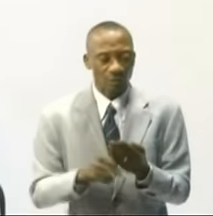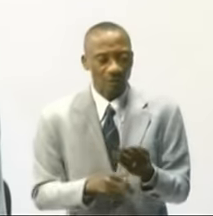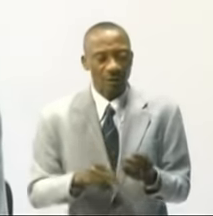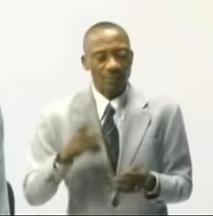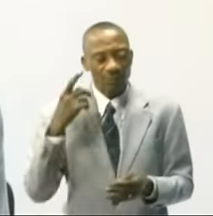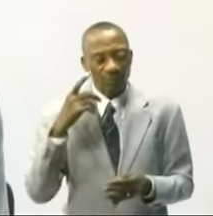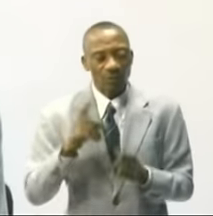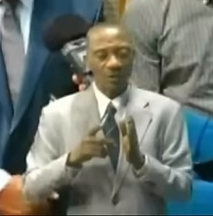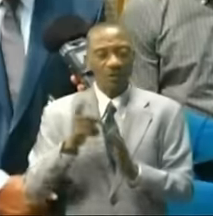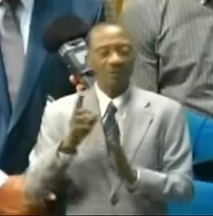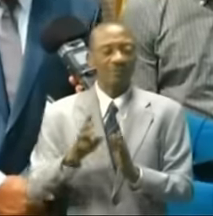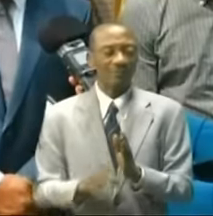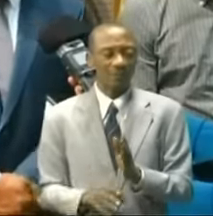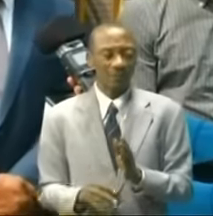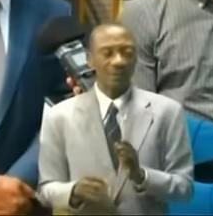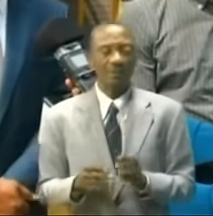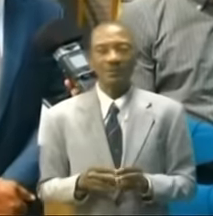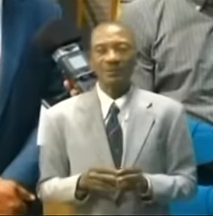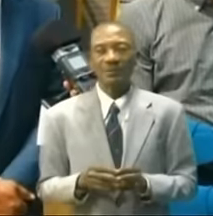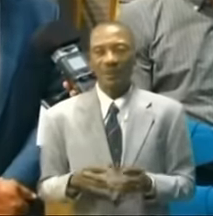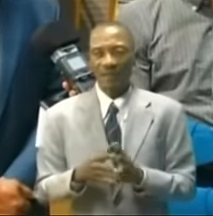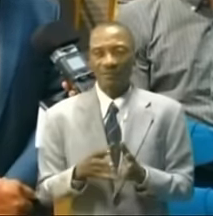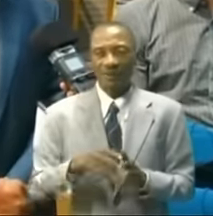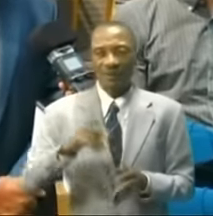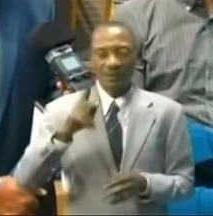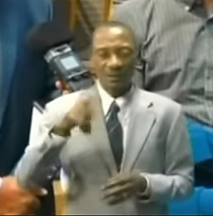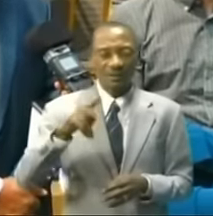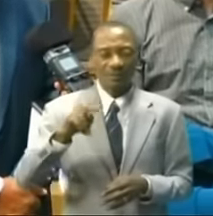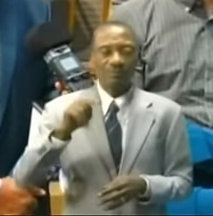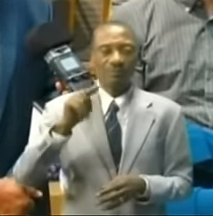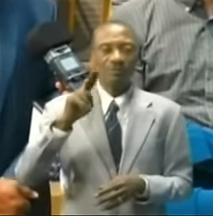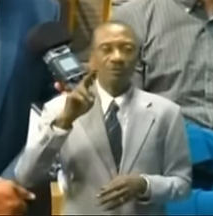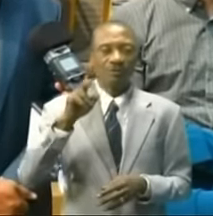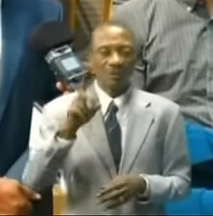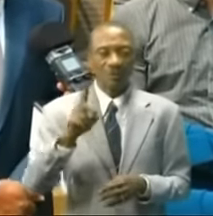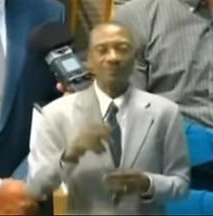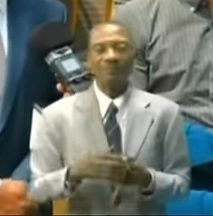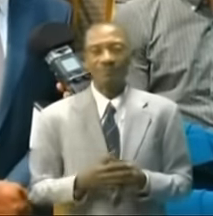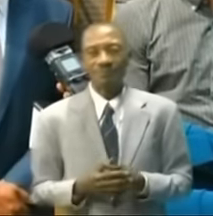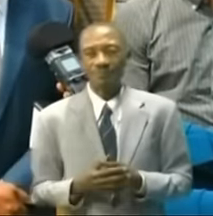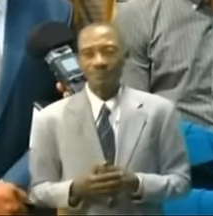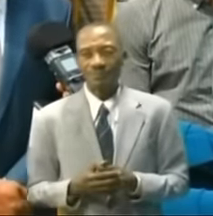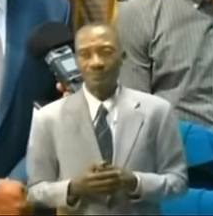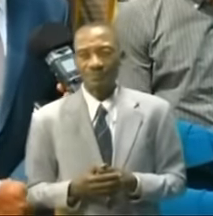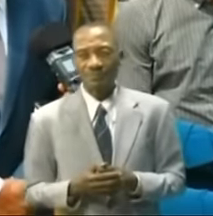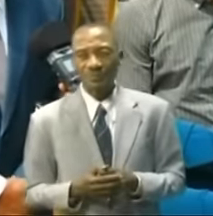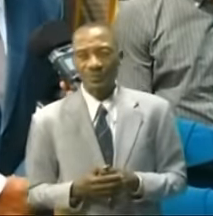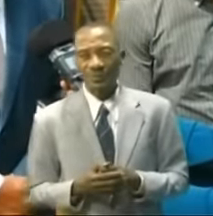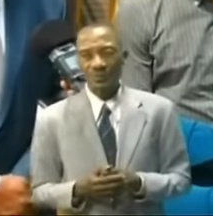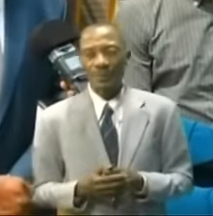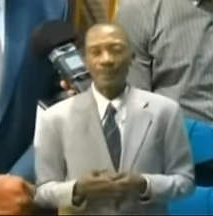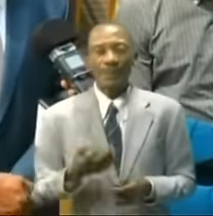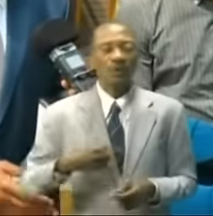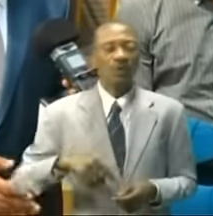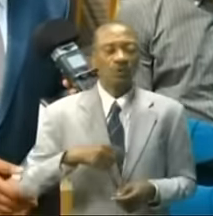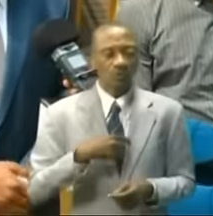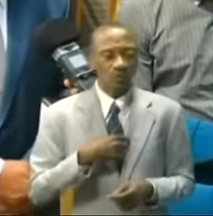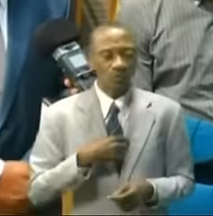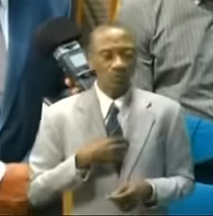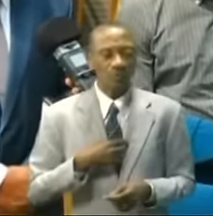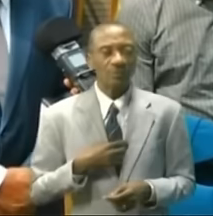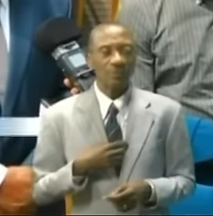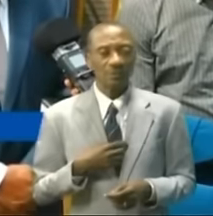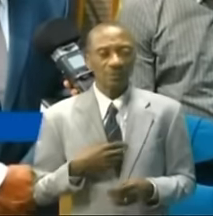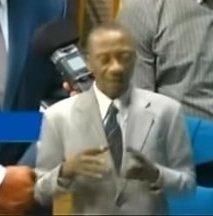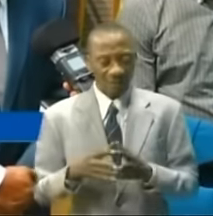développement, PNUD. Nous avons un draft de programme structurant qui présente les principaux axes qui sont directement